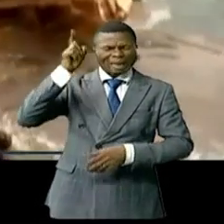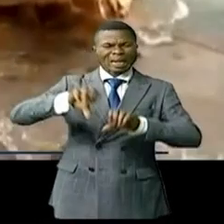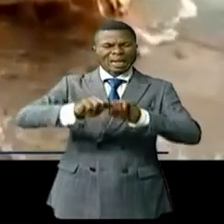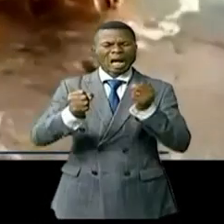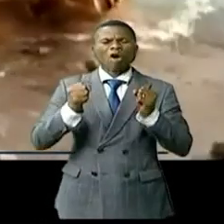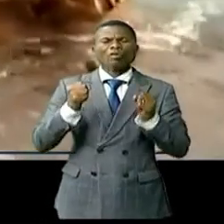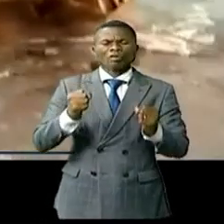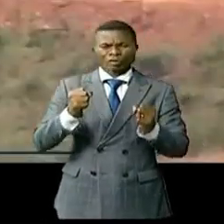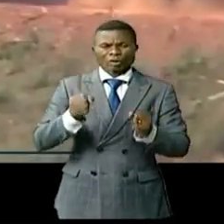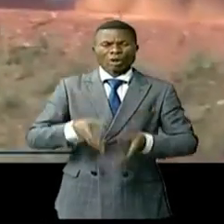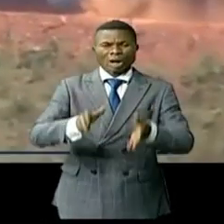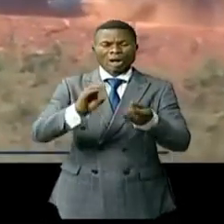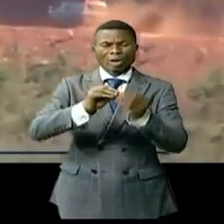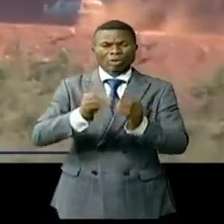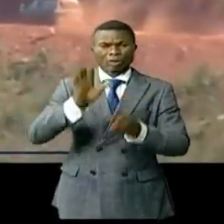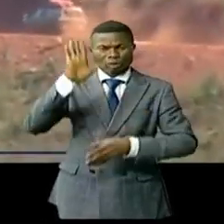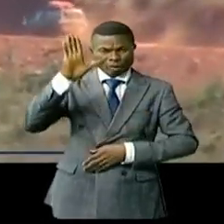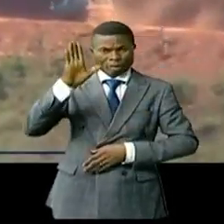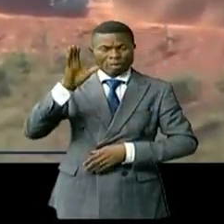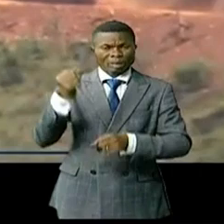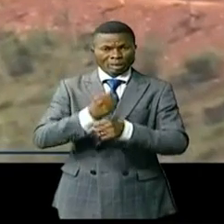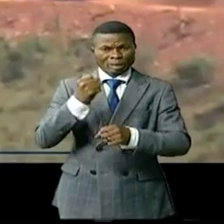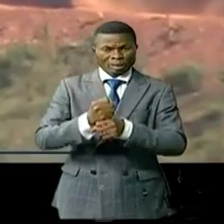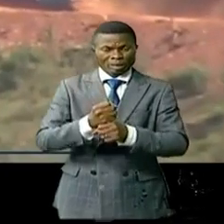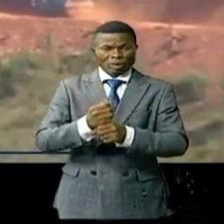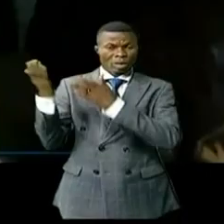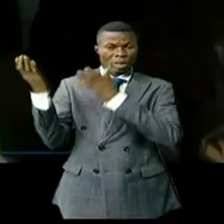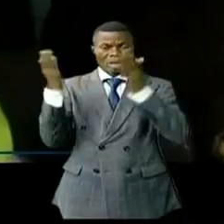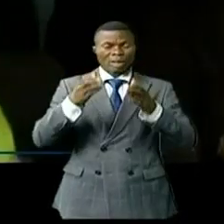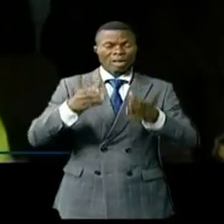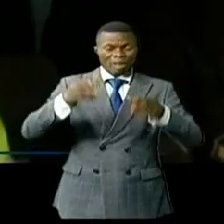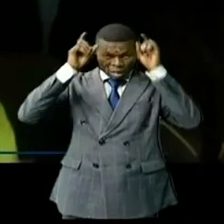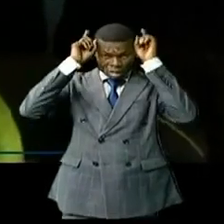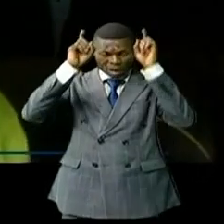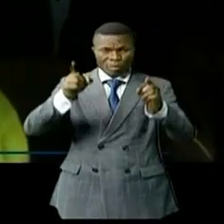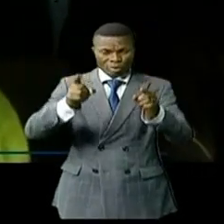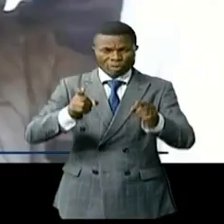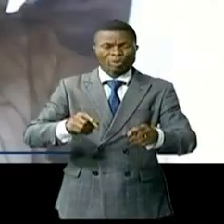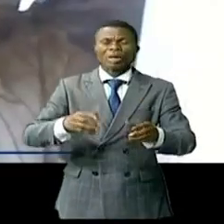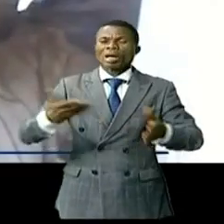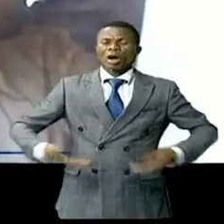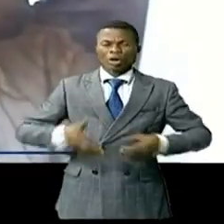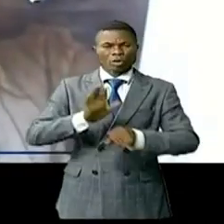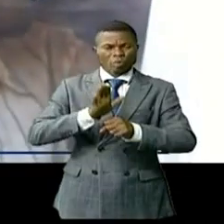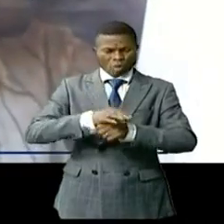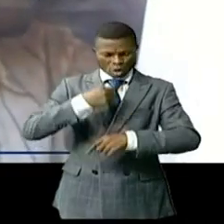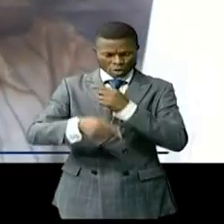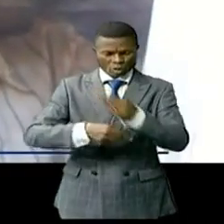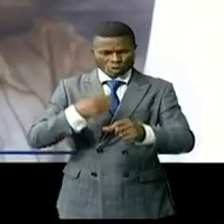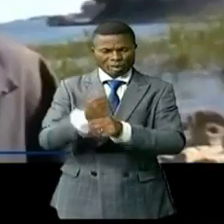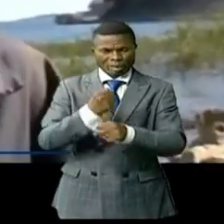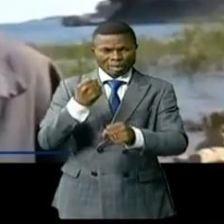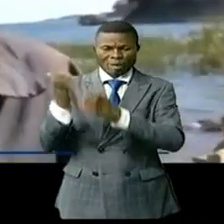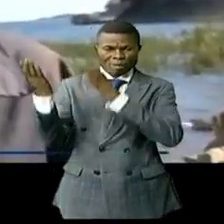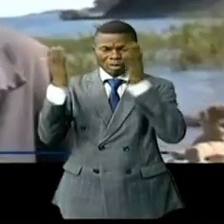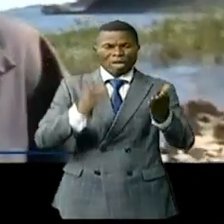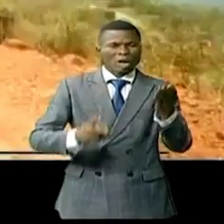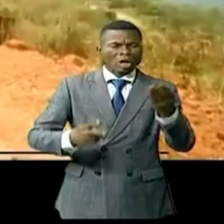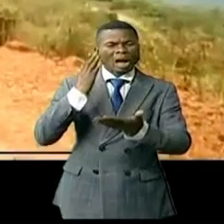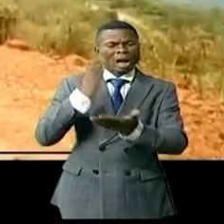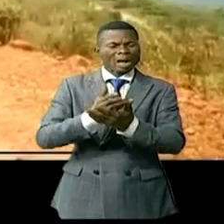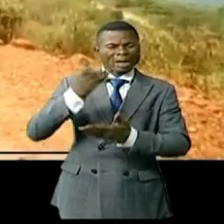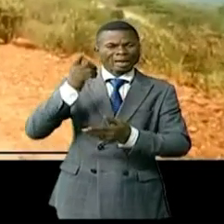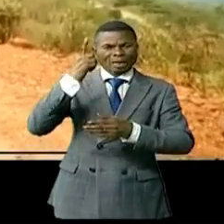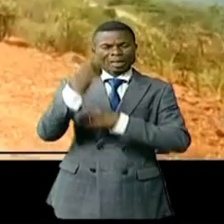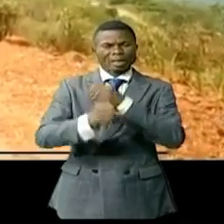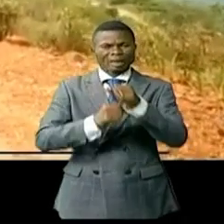nationale numéro 5. Quelques chauffeurs des transports en commun et leurs passagers saluent la reprise du trafic coupé il y a plus d'une année.